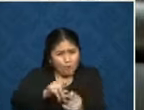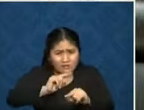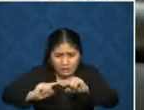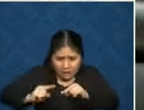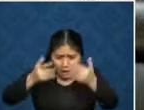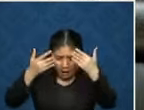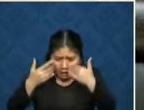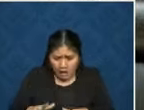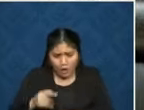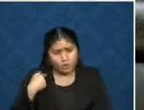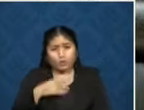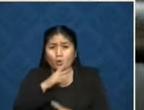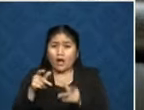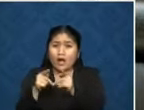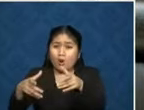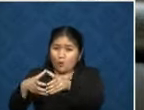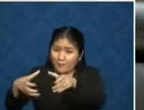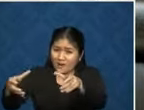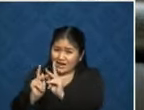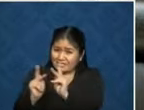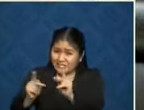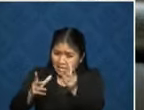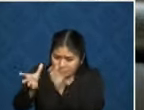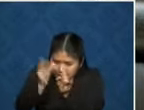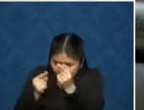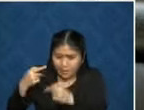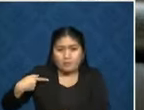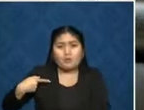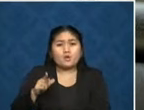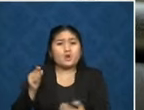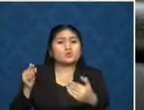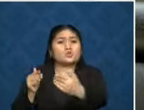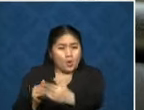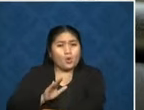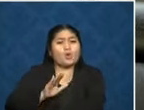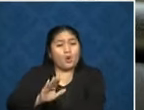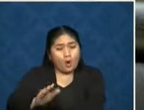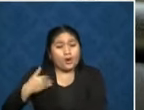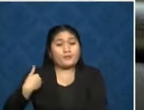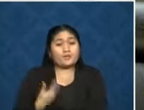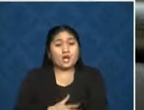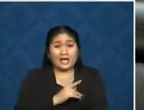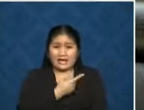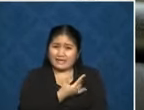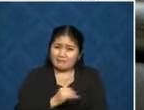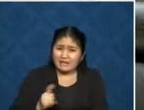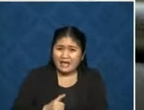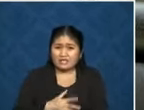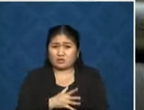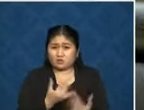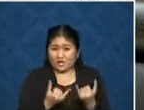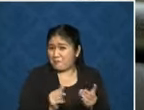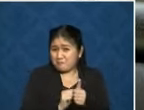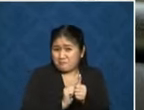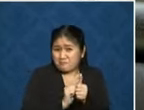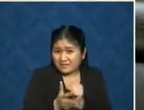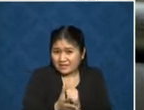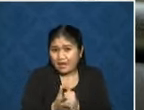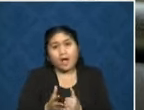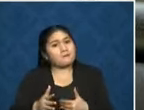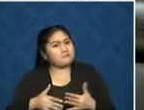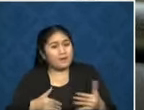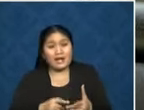เนี่ยถ้ากรรมาธิการชุดนี้ได้ศึกษาก็จะเป็นประโยชน์อย่างยิ่งนะครับแม้ว่า อาจจะออกในสภานี้ไม่ทันแต่พูดว่านี่คือจุดตั้